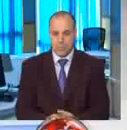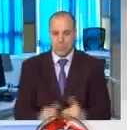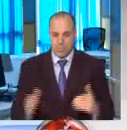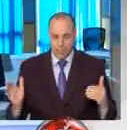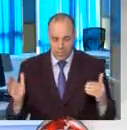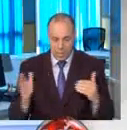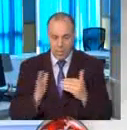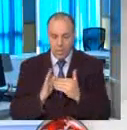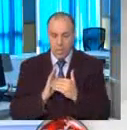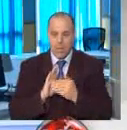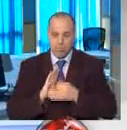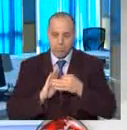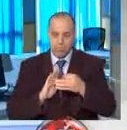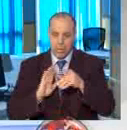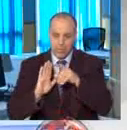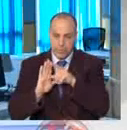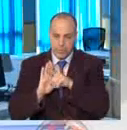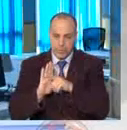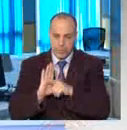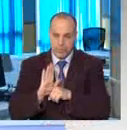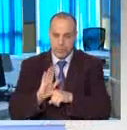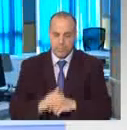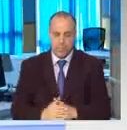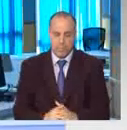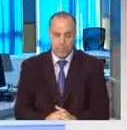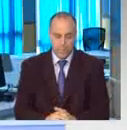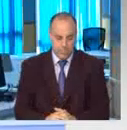بالرياضة نختم النشرة وهذا تذكير بالعناوين.